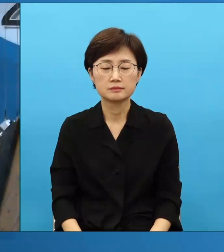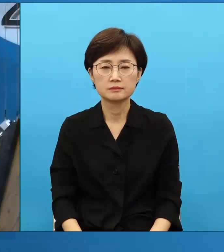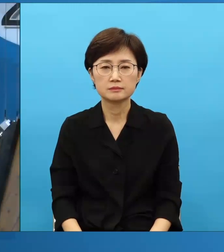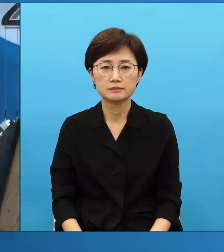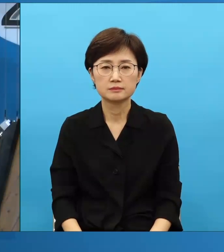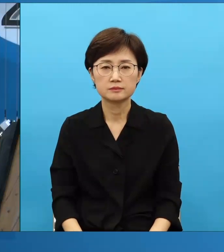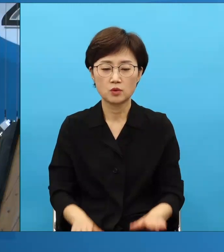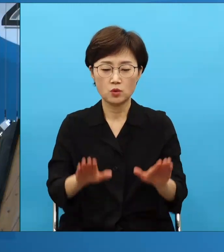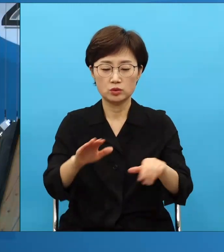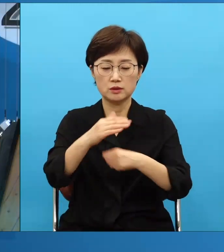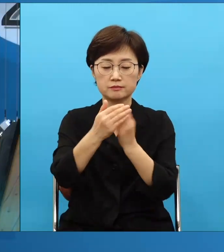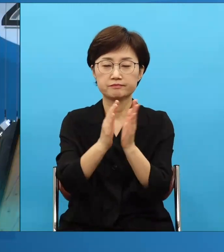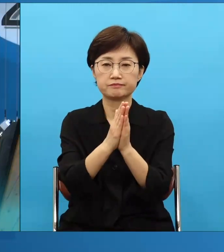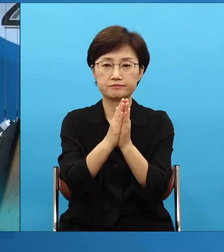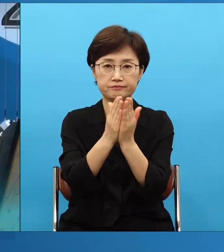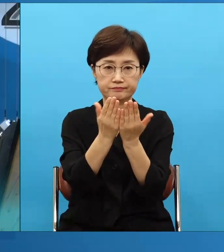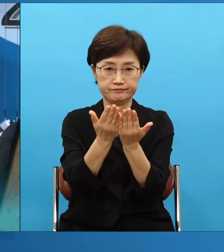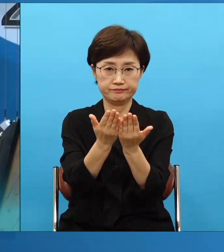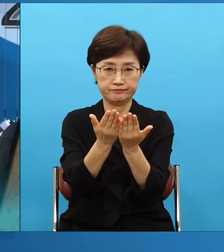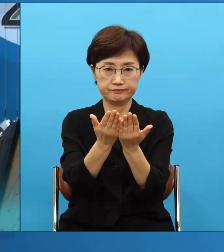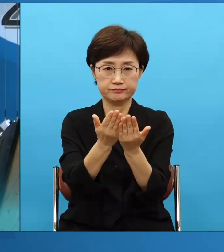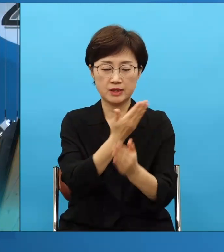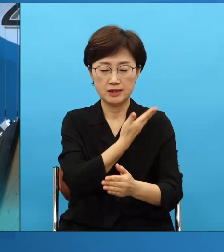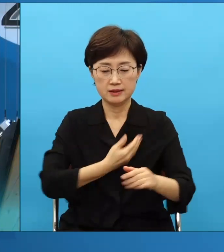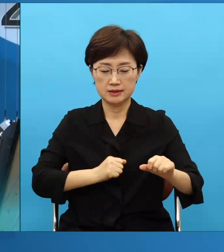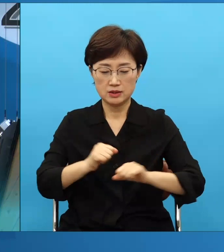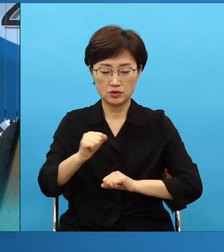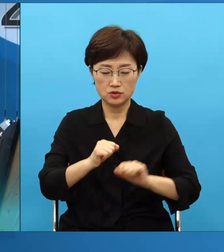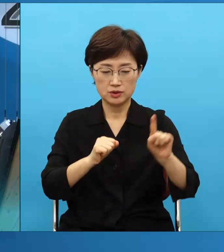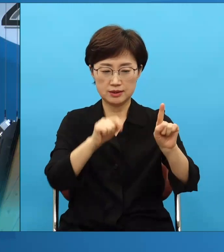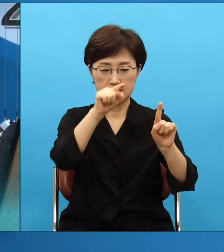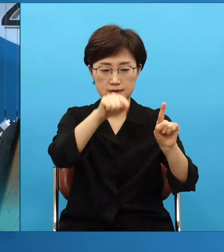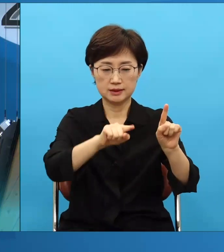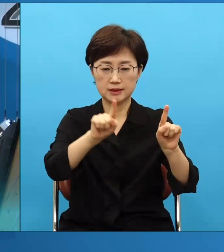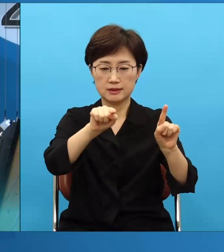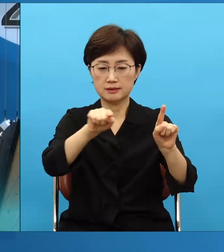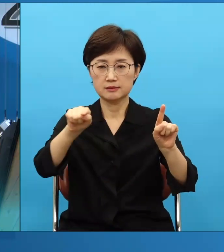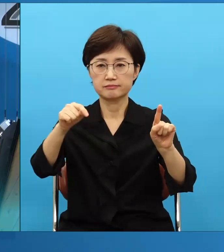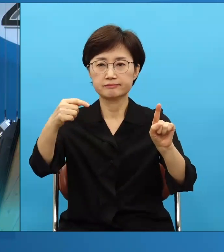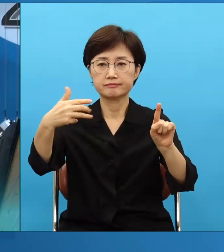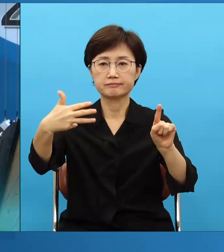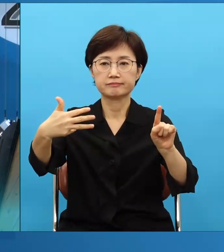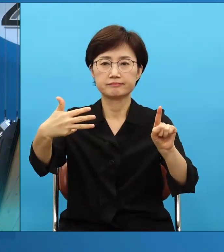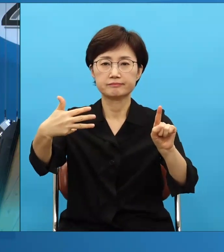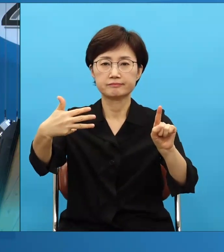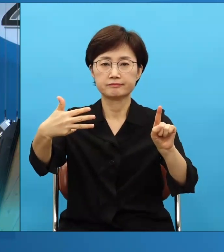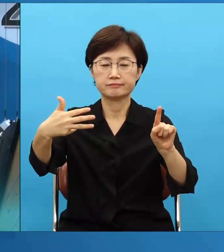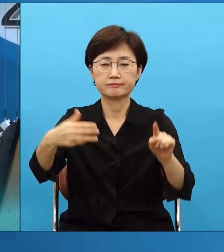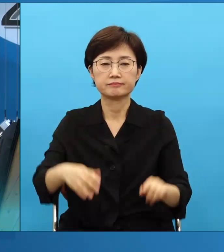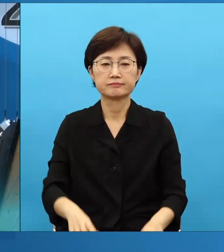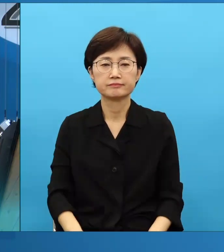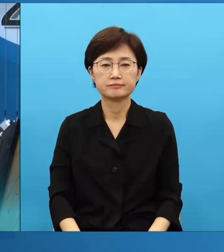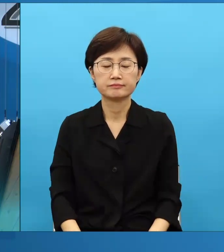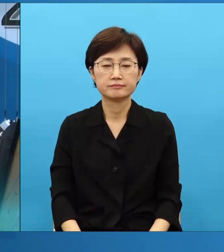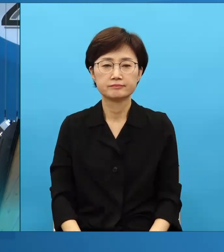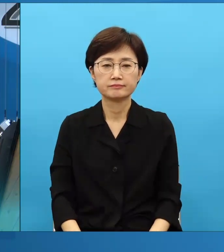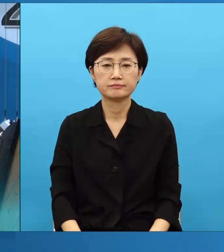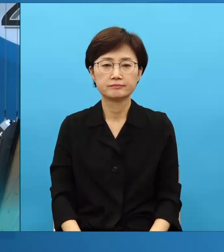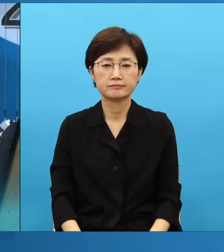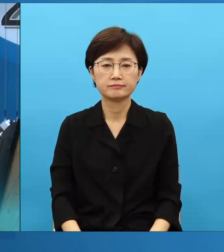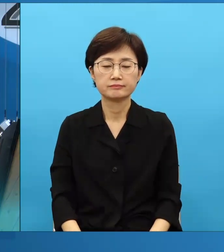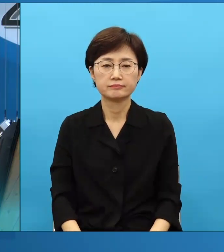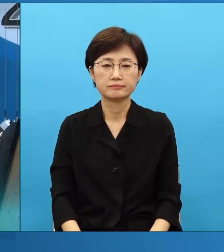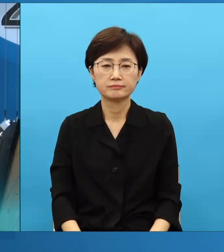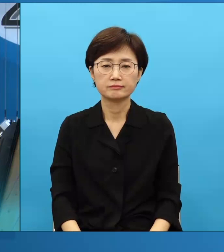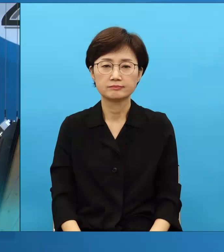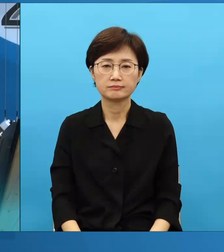이번 주간에 주시는 하나님의 영원한 언약의 말씀은 사도행전 1장 1절에서 8절 말씀입니다. The eternal covenantal word that God has given to us for this week